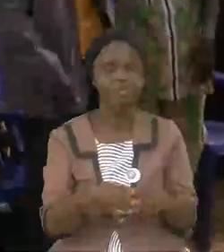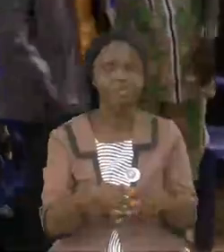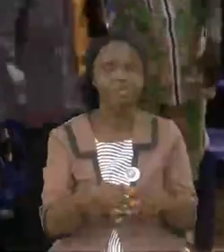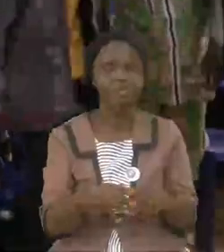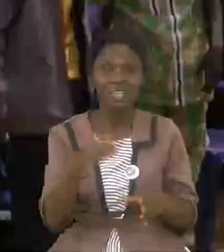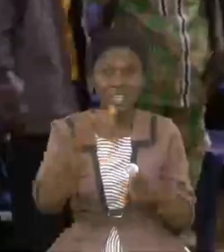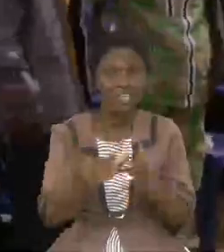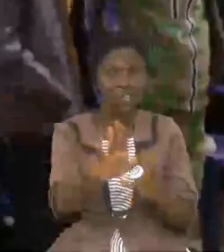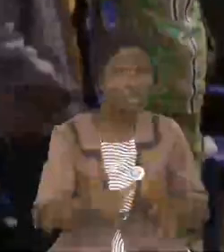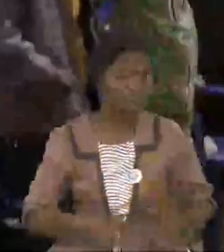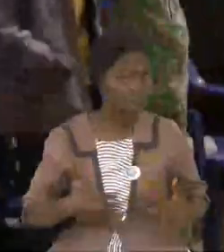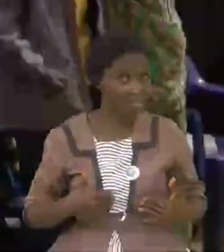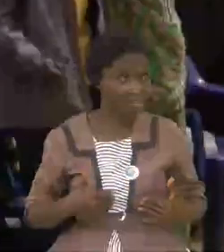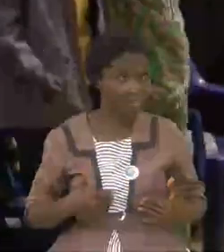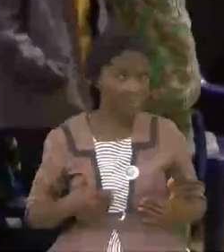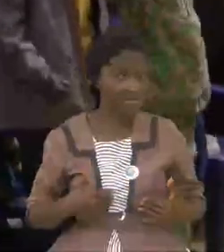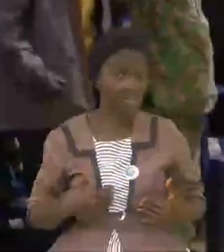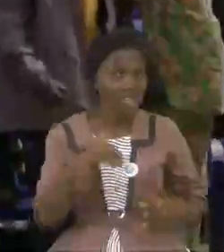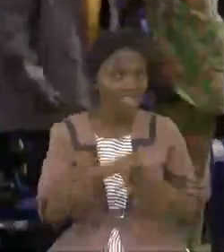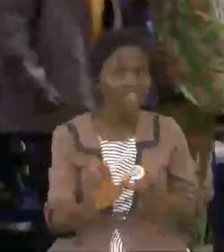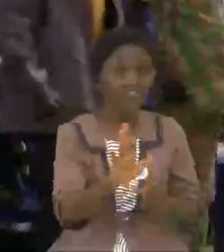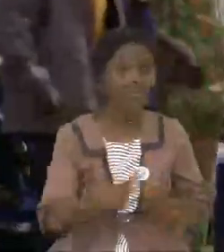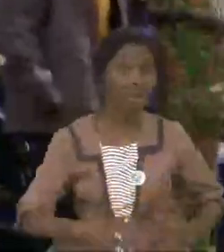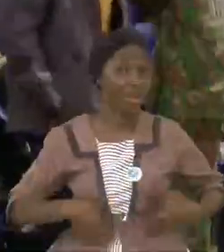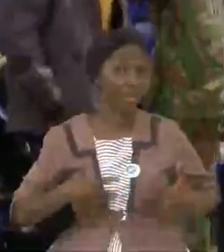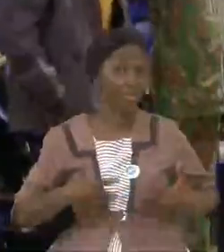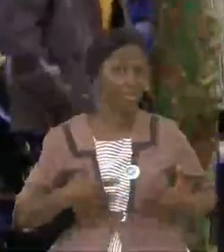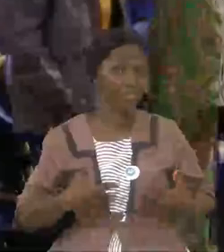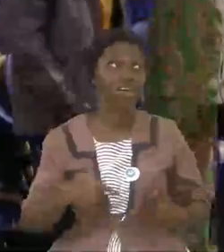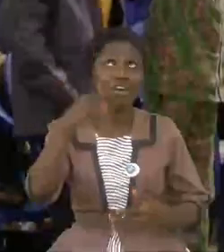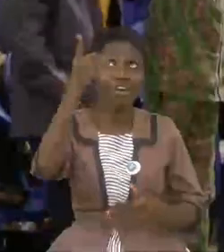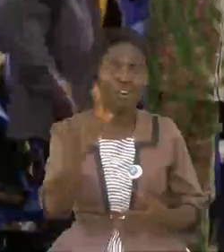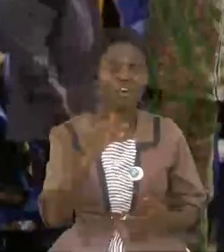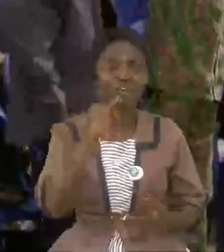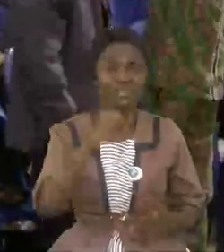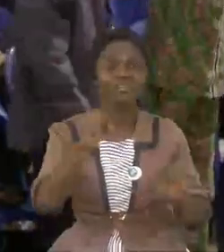Capable. Le Dieu qui est capable. Dans votre vie,